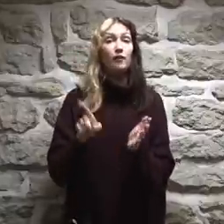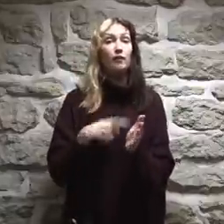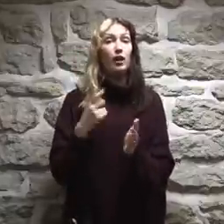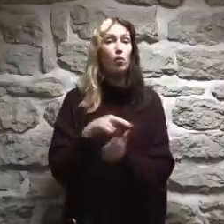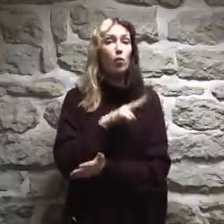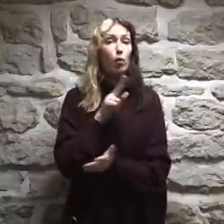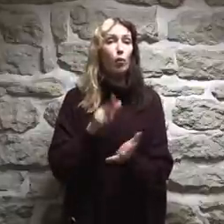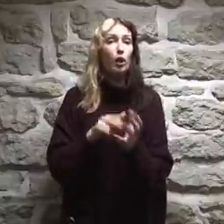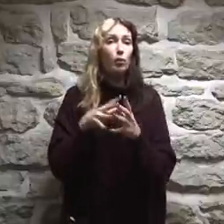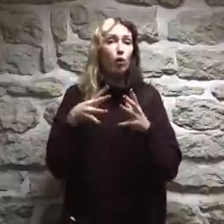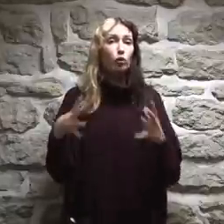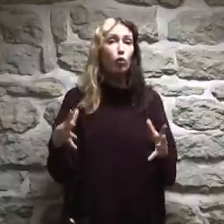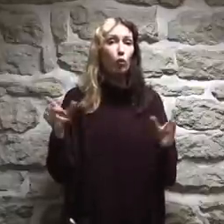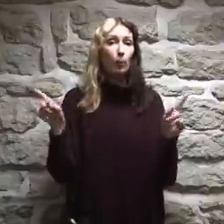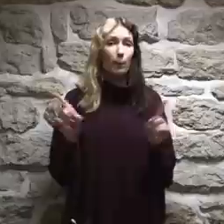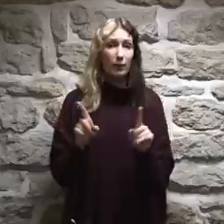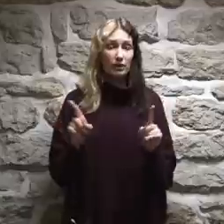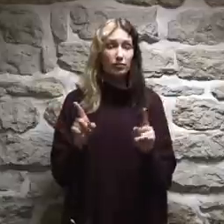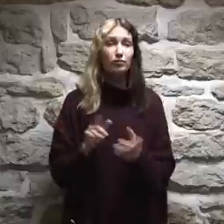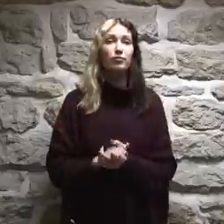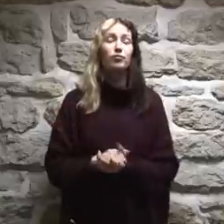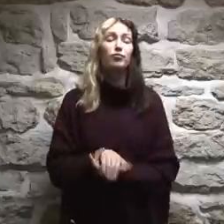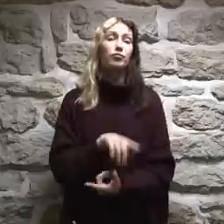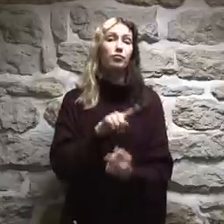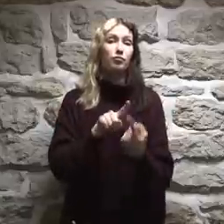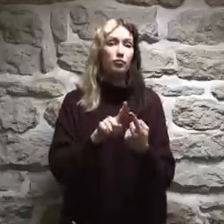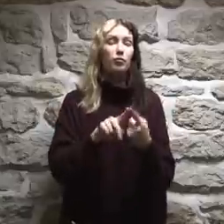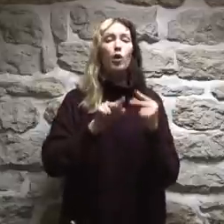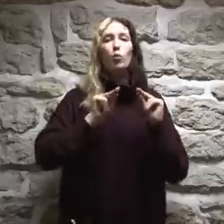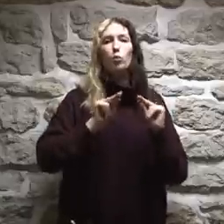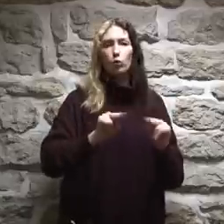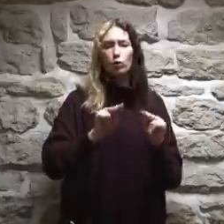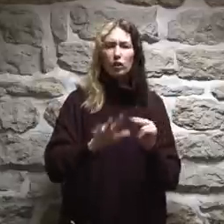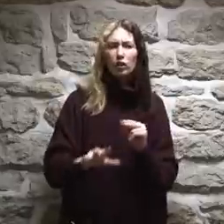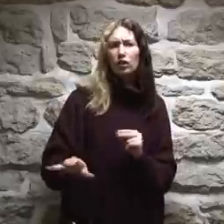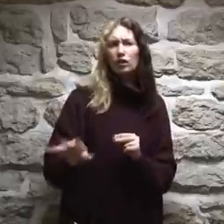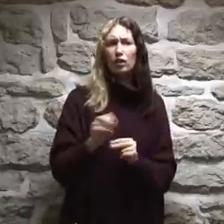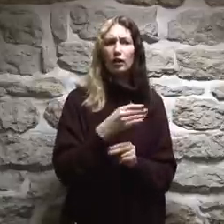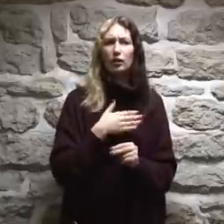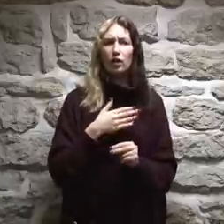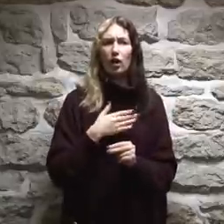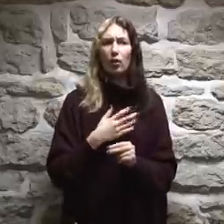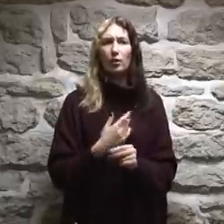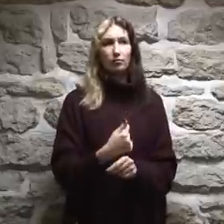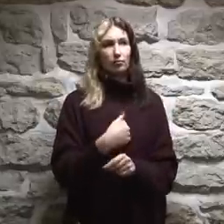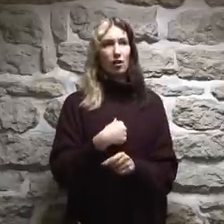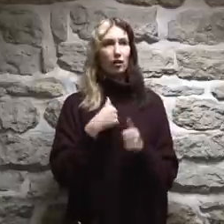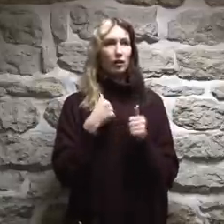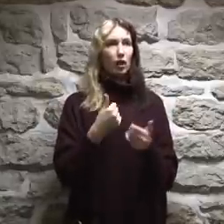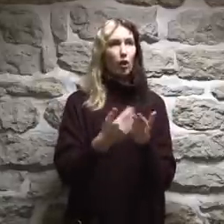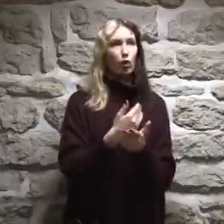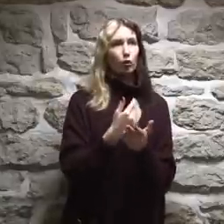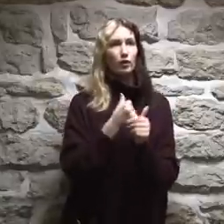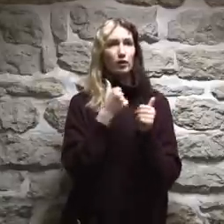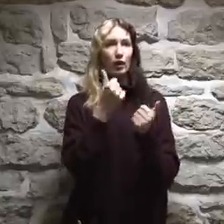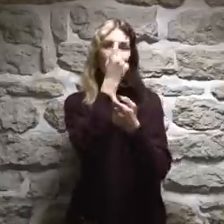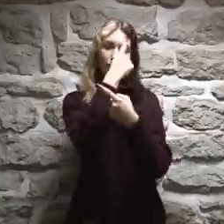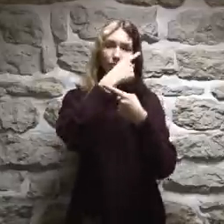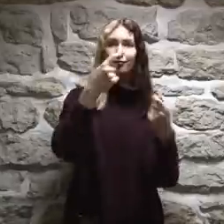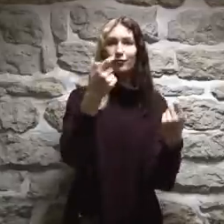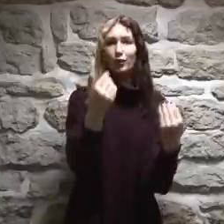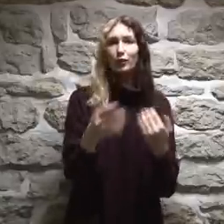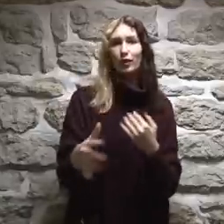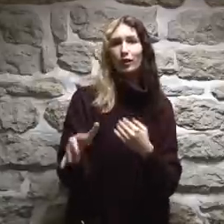see, et öelt poolt loomulikult kõik tahavad olla need head inimesed, kes toovad hea uudise, et nüüd